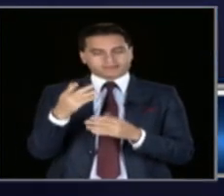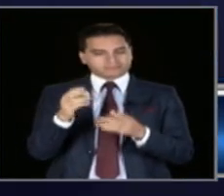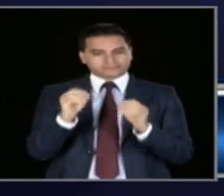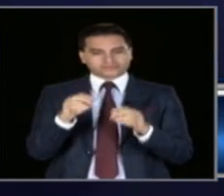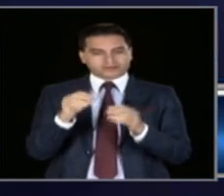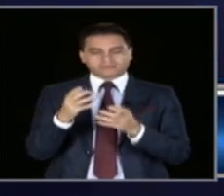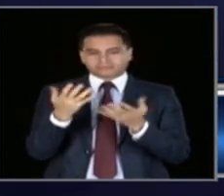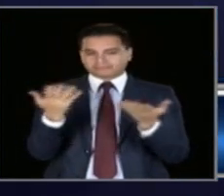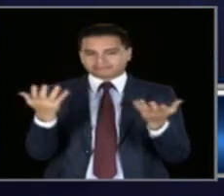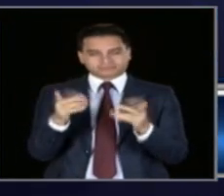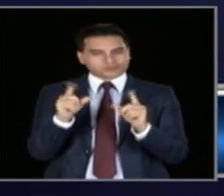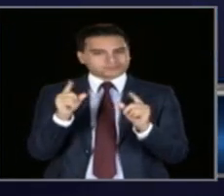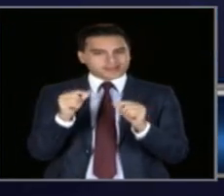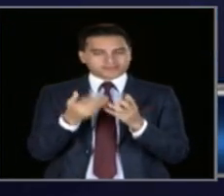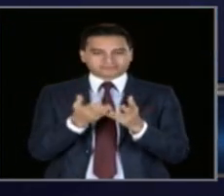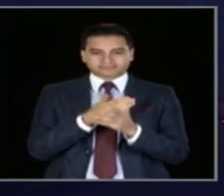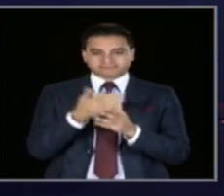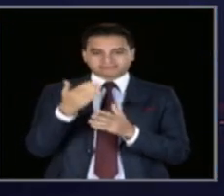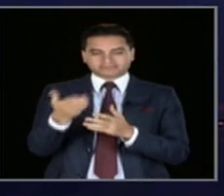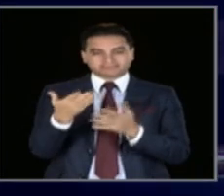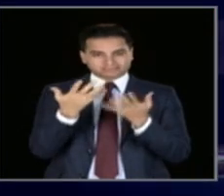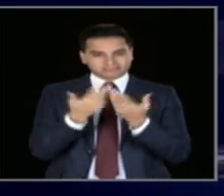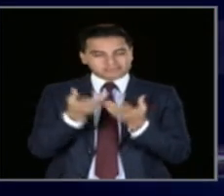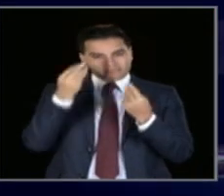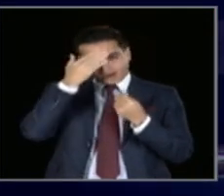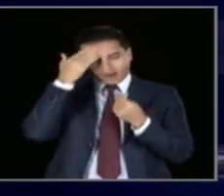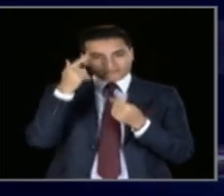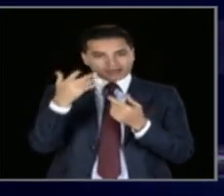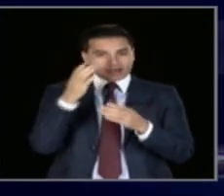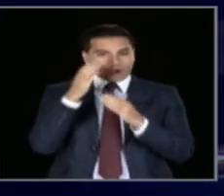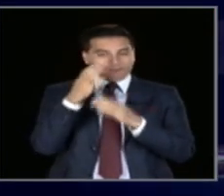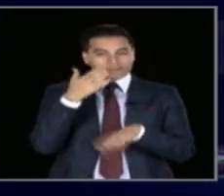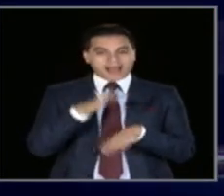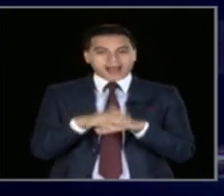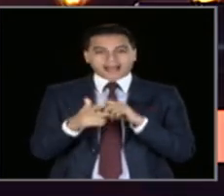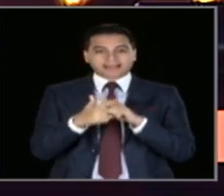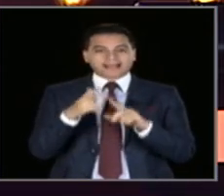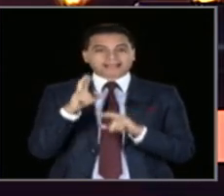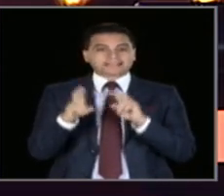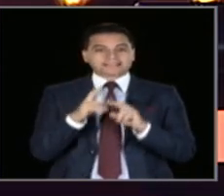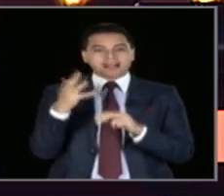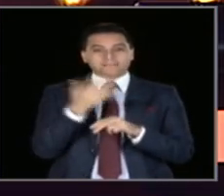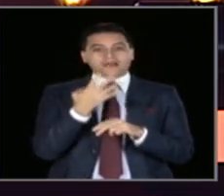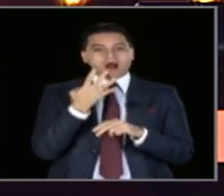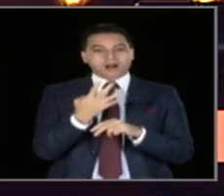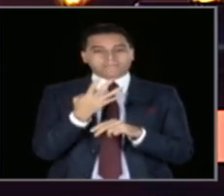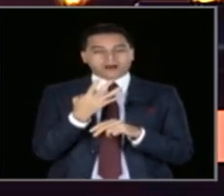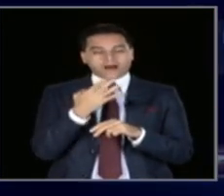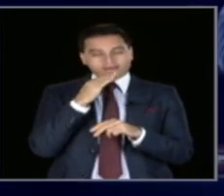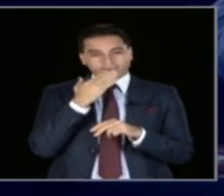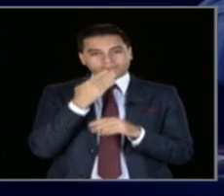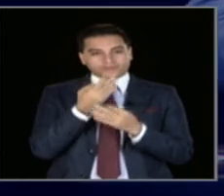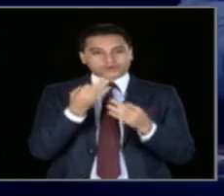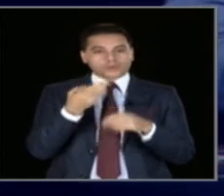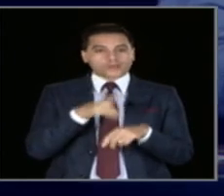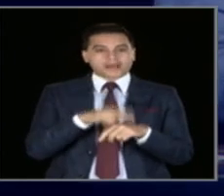محمد علي باشا متألق. فقرة المعرفة، أنت جاوبت على 3 أسئلة من 4. الحمد لله. و50